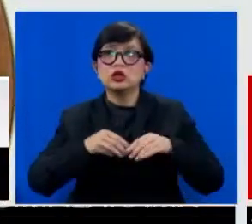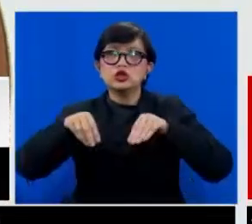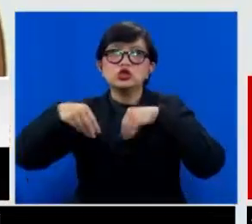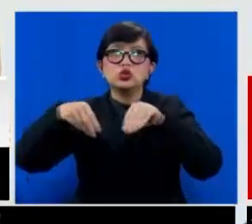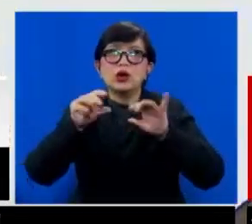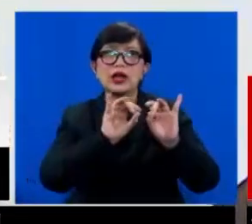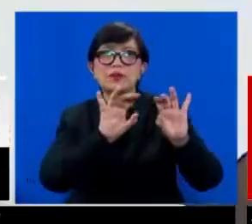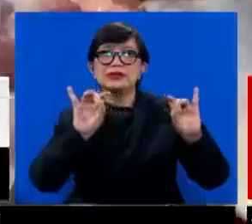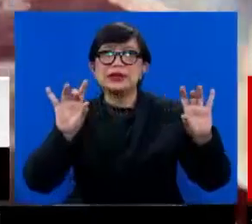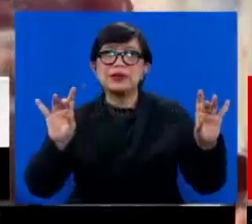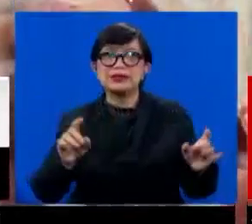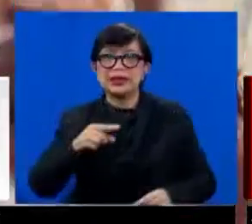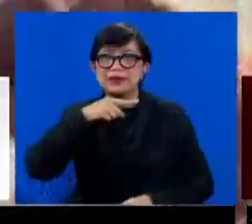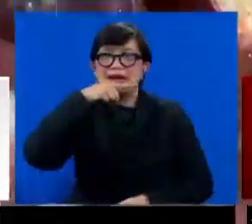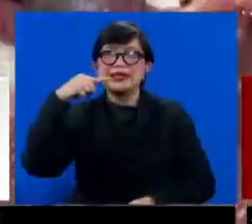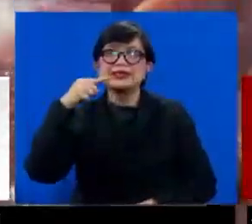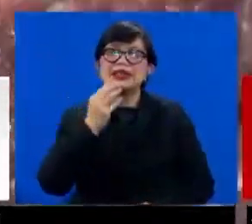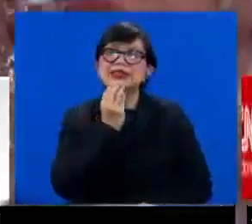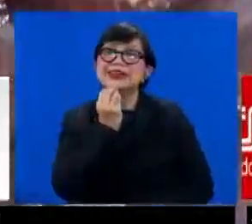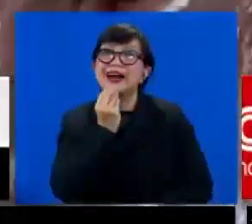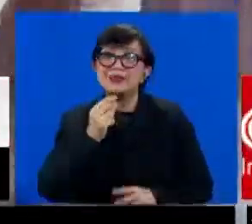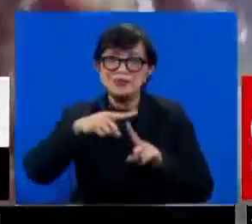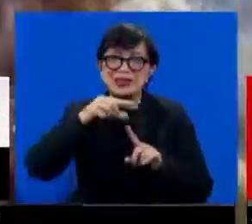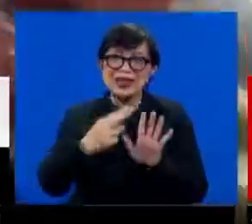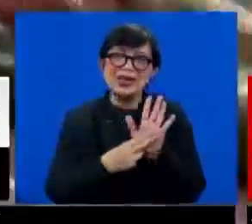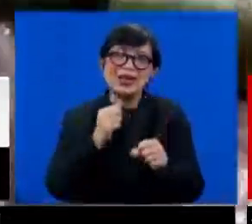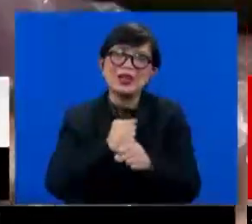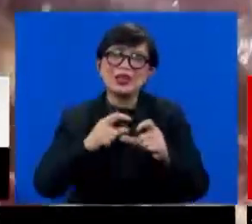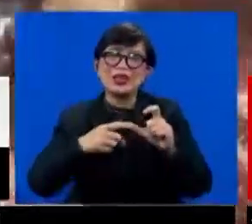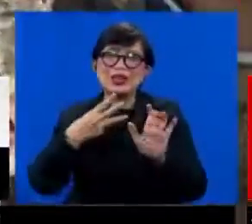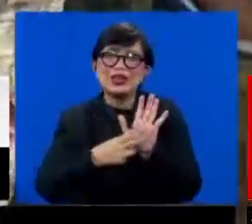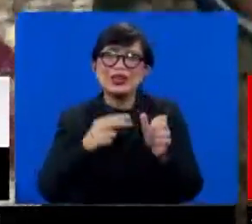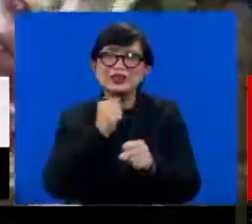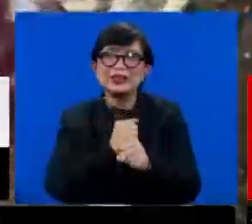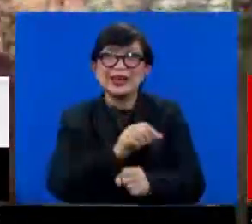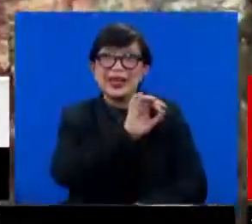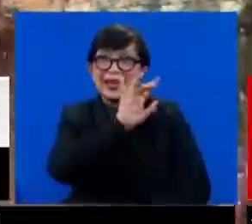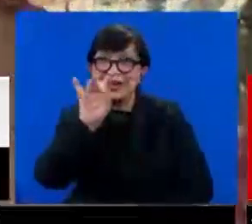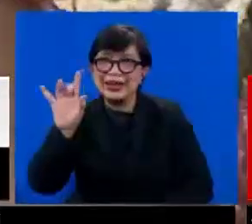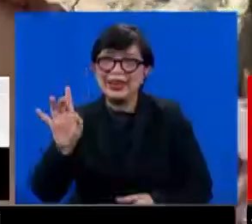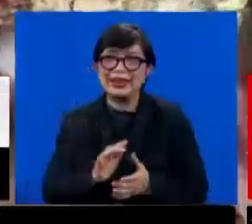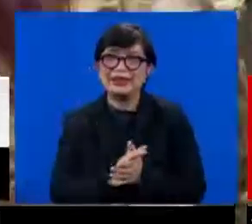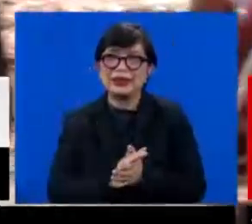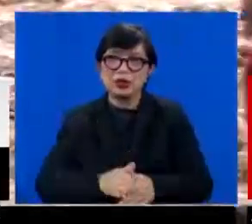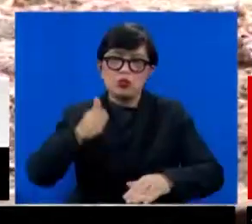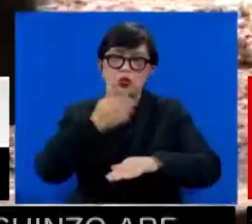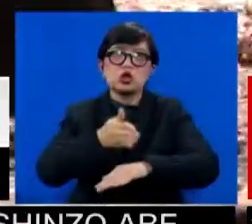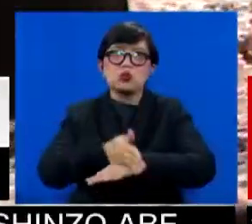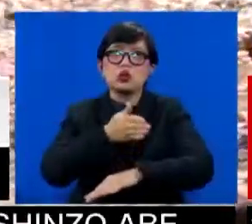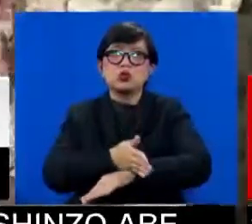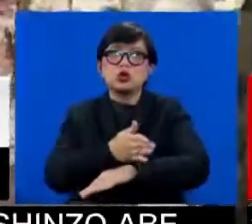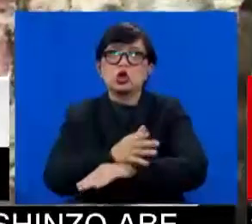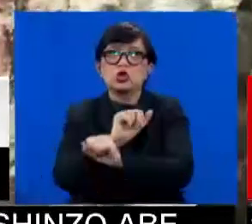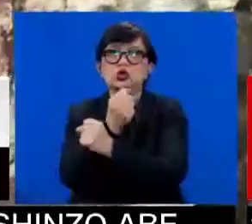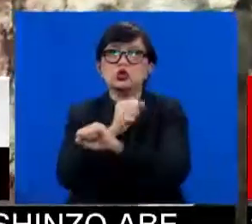sate kambing. Daging kambing yang telah dipisahkan dari tulang diolah terpisah. Pertama, potong kecil-kecil tulang iga.